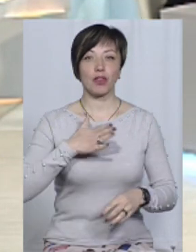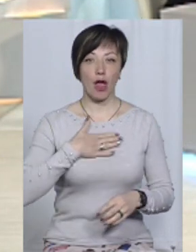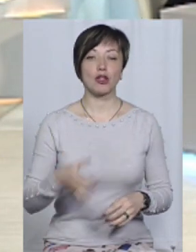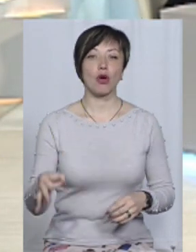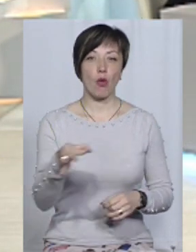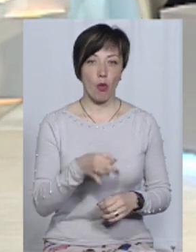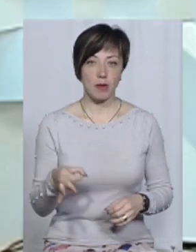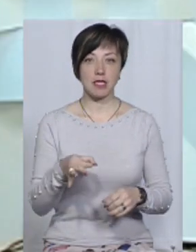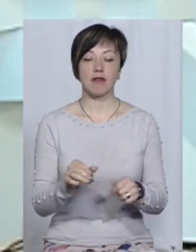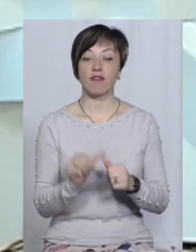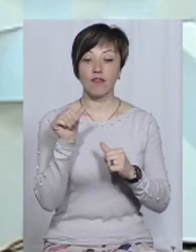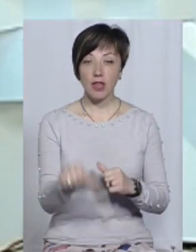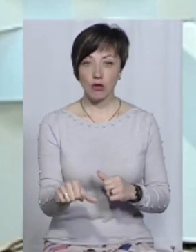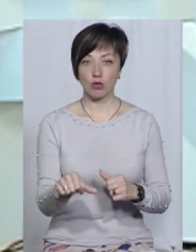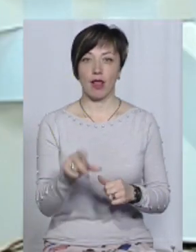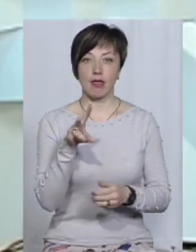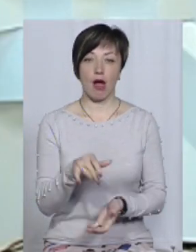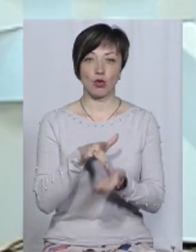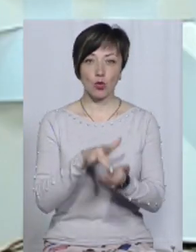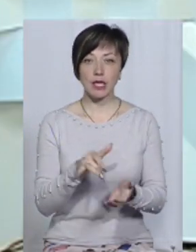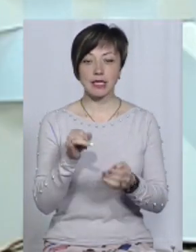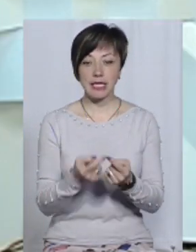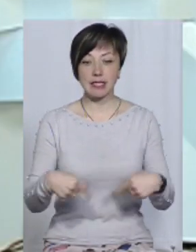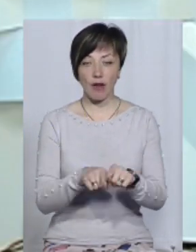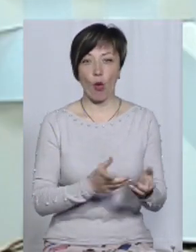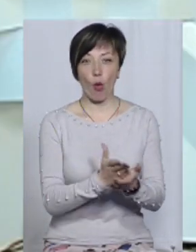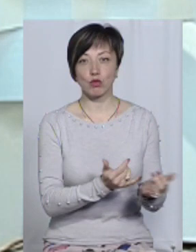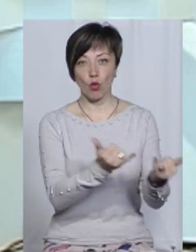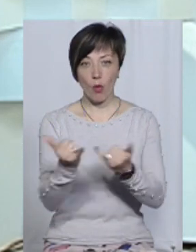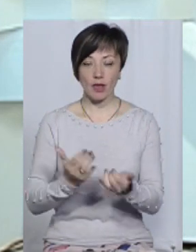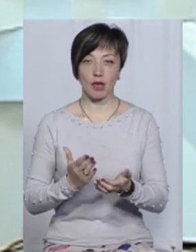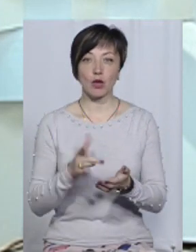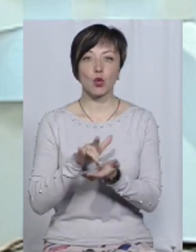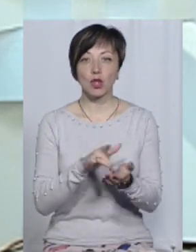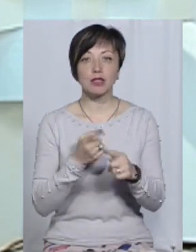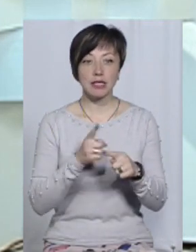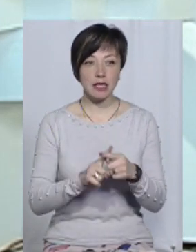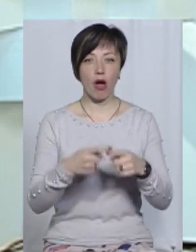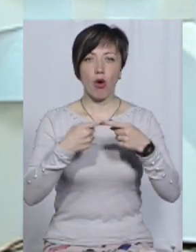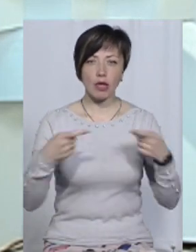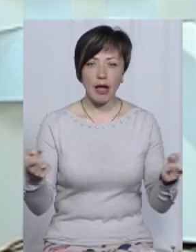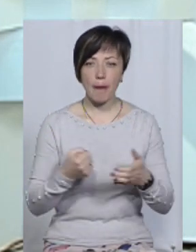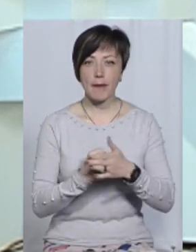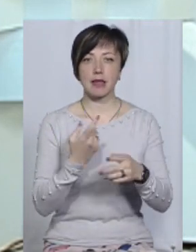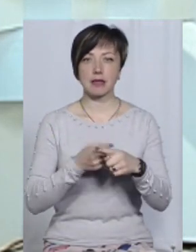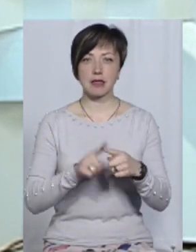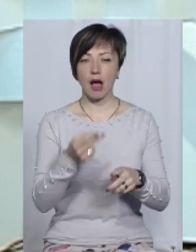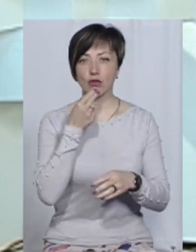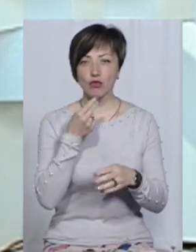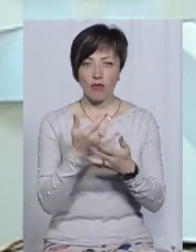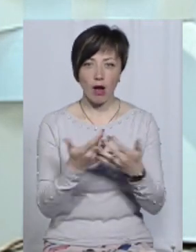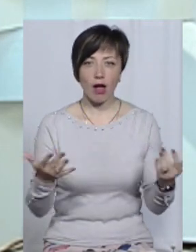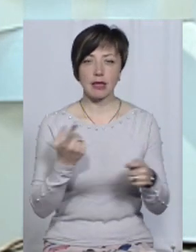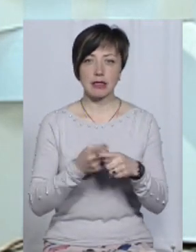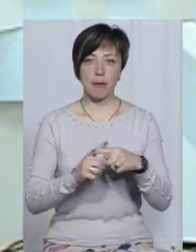наша область виключно на туризмі і на сфері обслуговування туризму, а що за цим стоїть? Це готельна база, це база